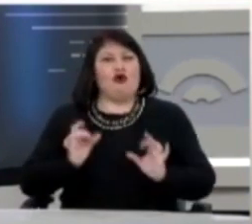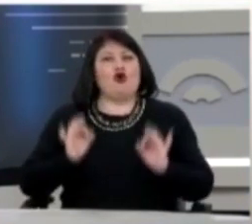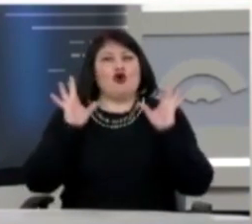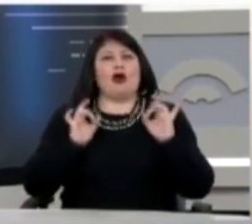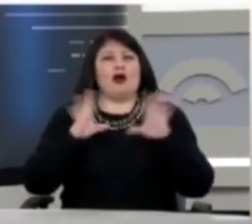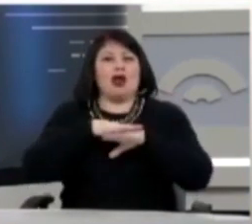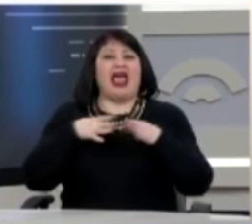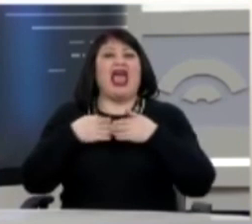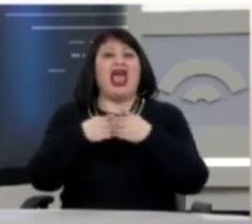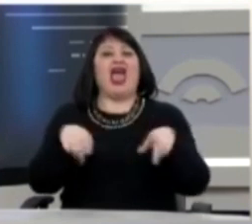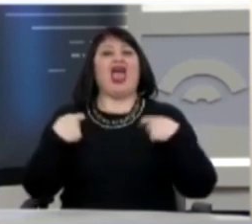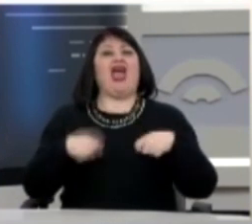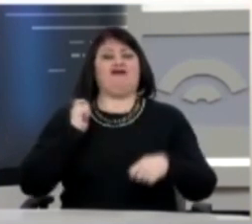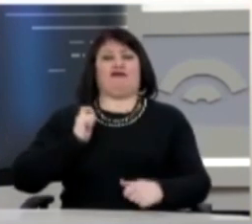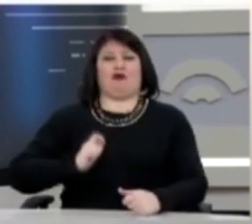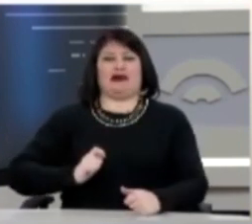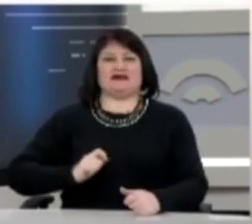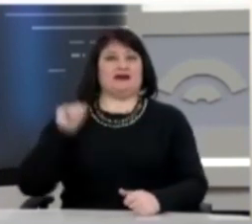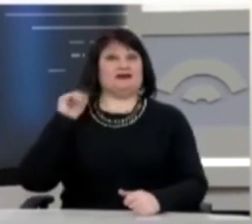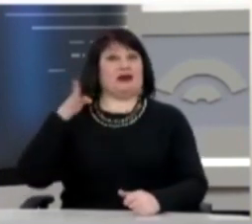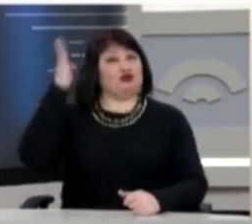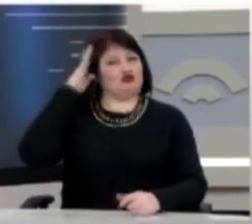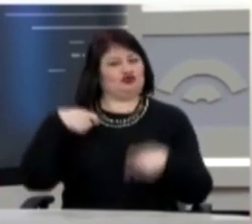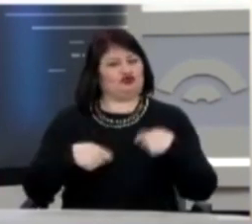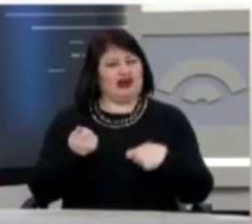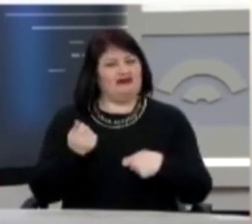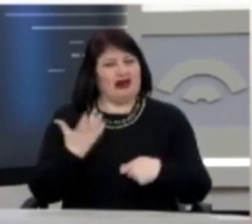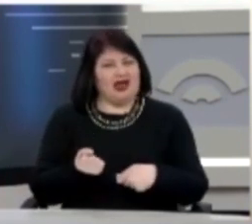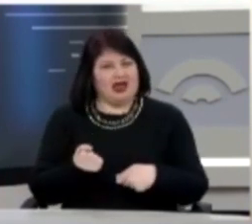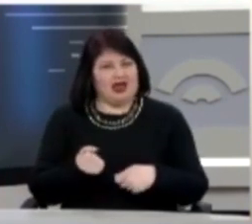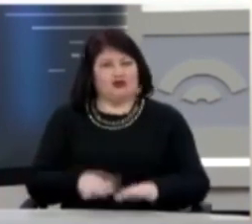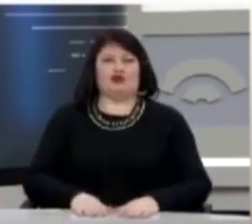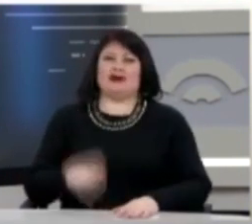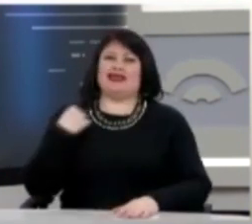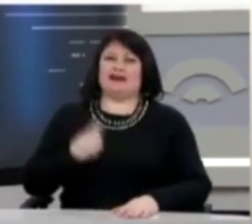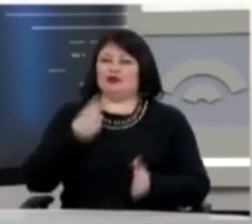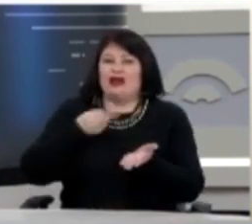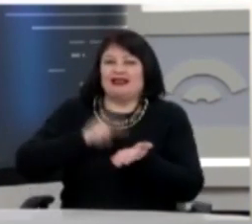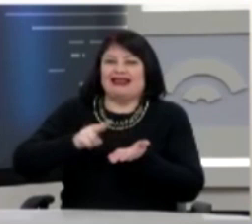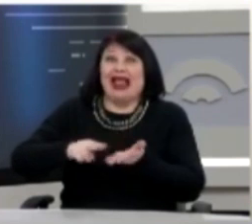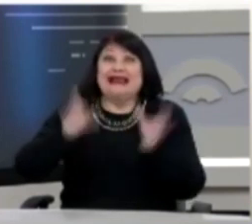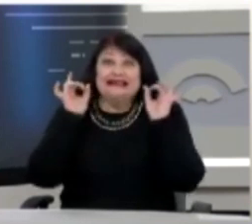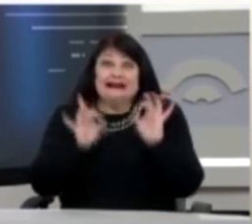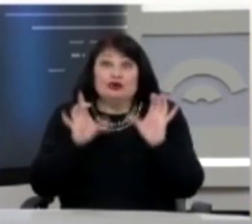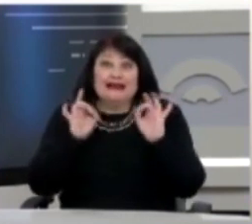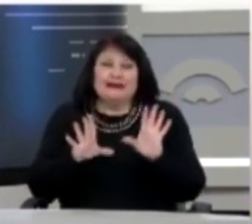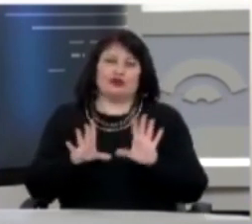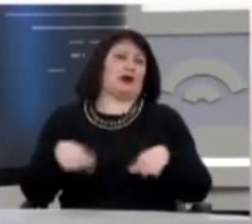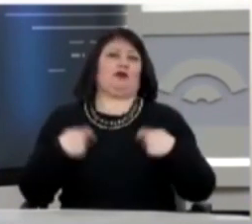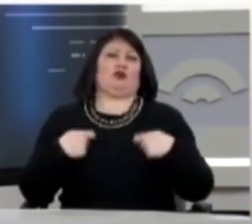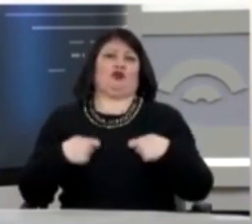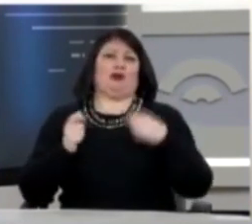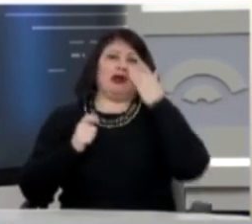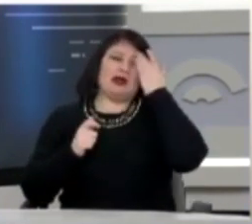στο εφοπλιστικό και το ξένο κεφάλαιο, ούτε δημοτικά τέλη δεν πληρώνουν.